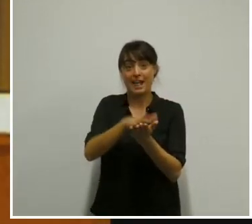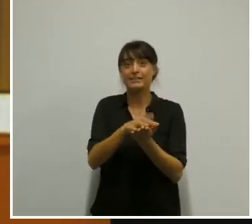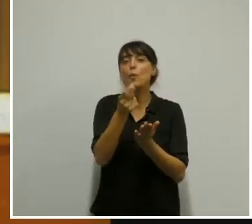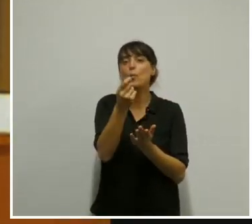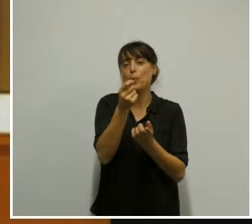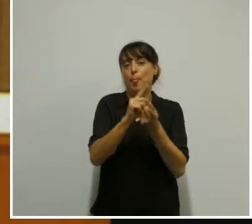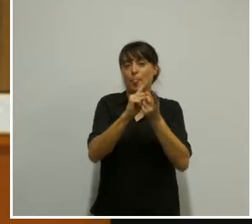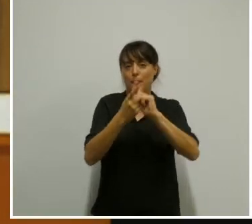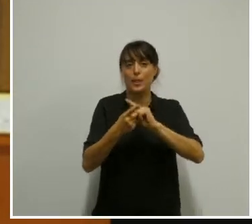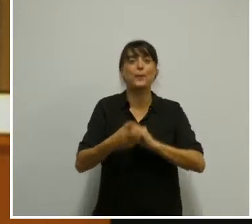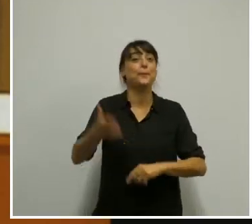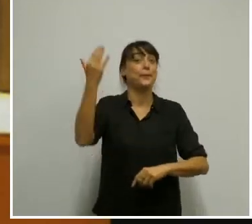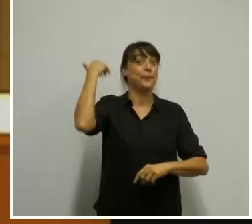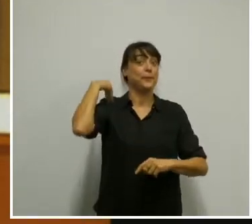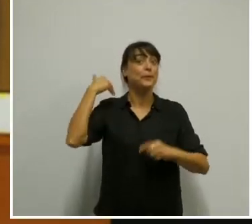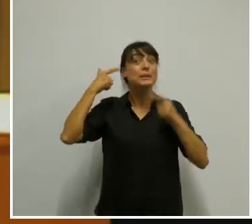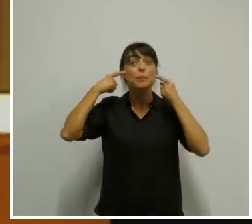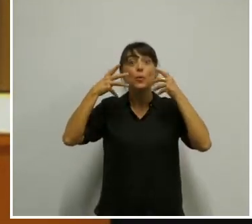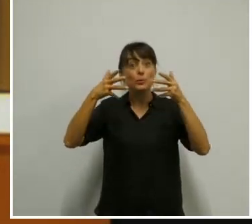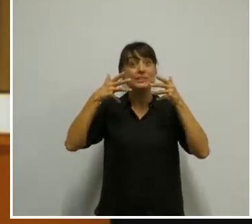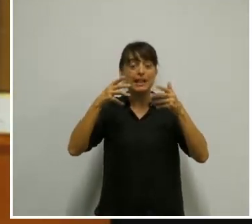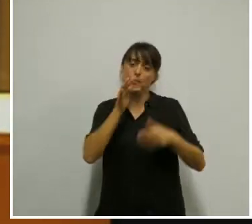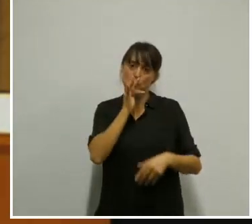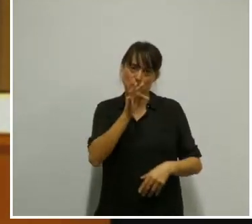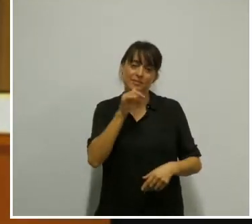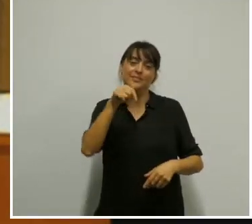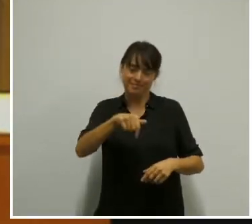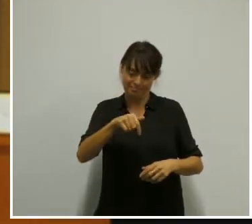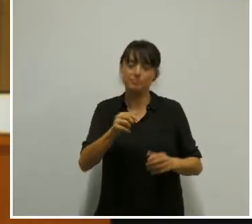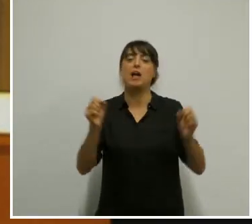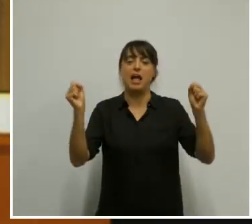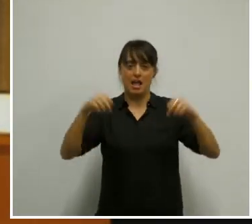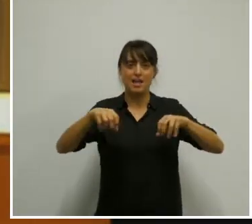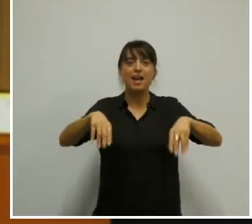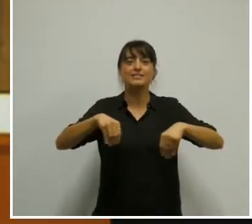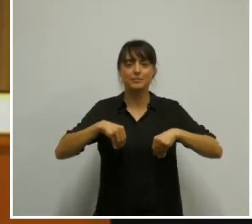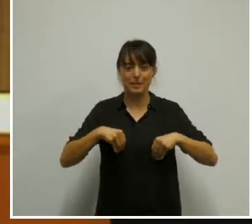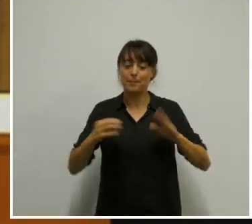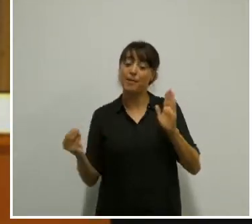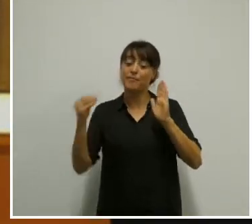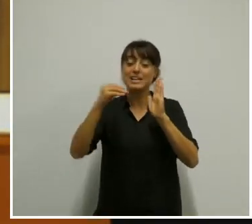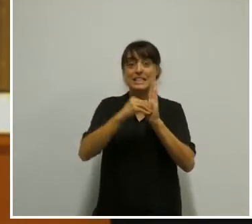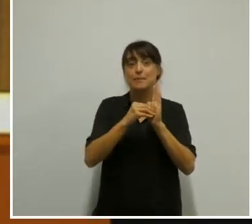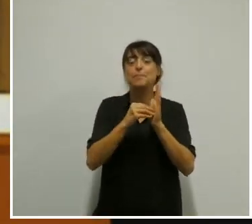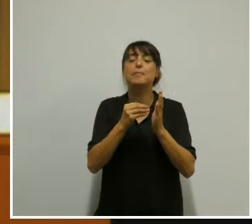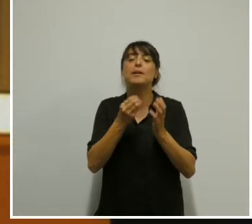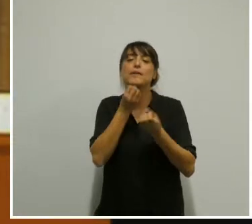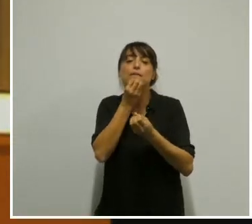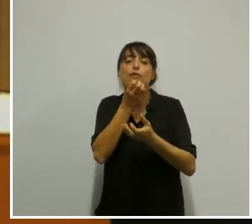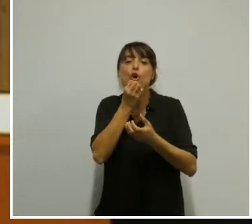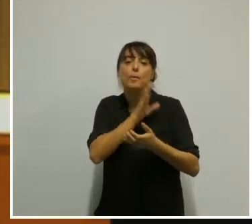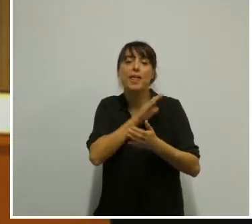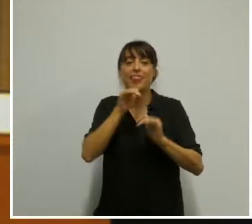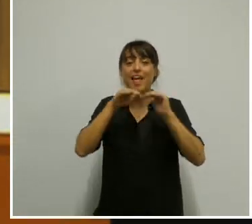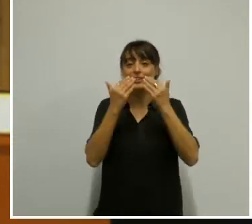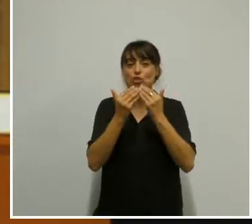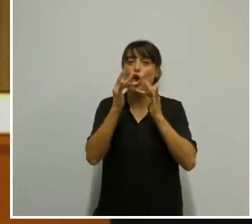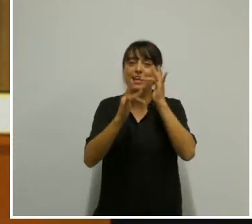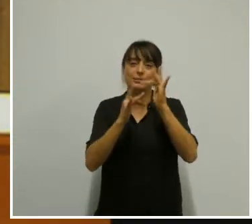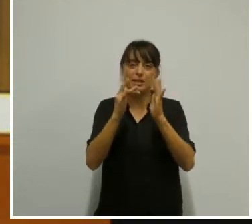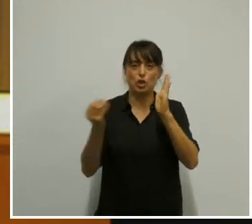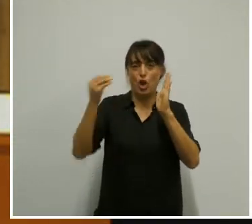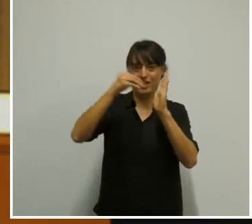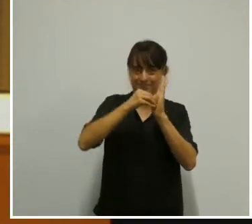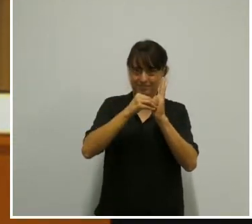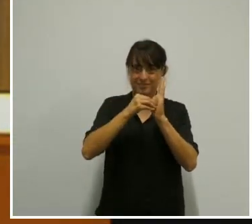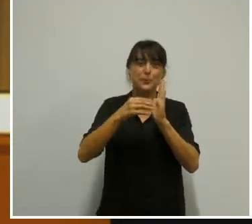vam prometre en el Consell anterior i és que afegim un informe de les dades de les Bressol que no estava en l'anterior Consell. Com bé es va demanar,